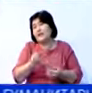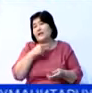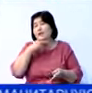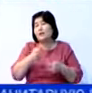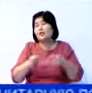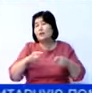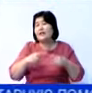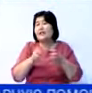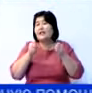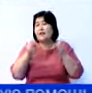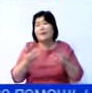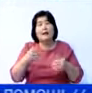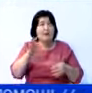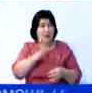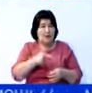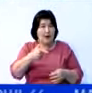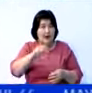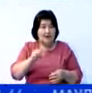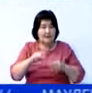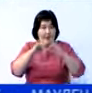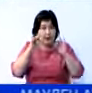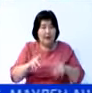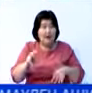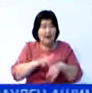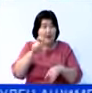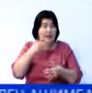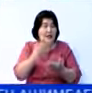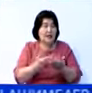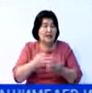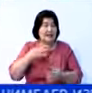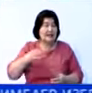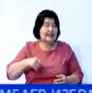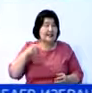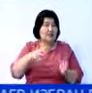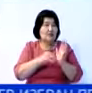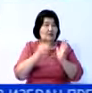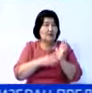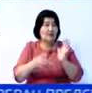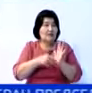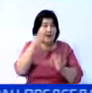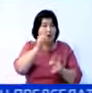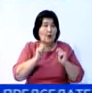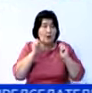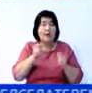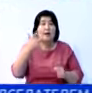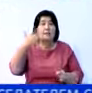несоблюдение техники безопасности при использовании газового баллона. Врачи констатировали у сына 1999 года рождения